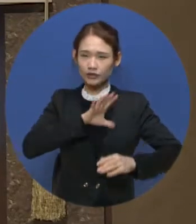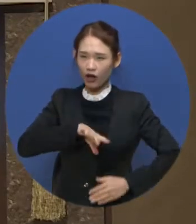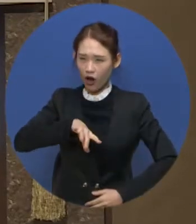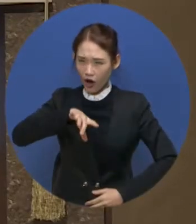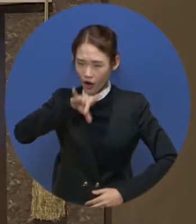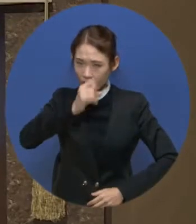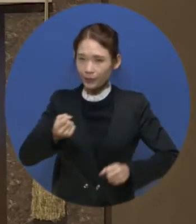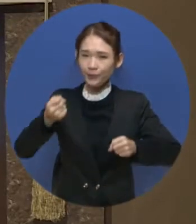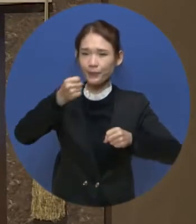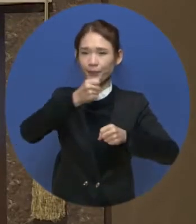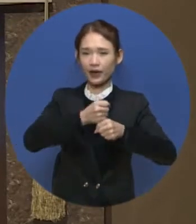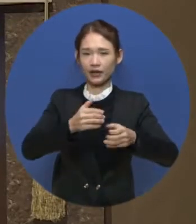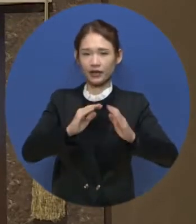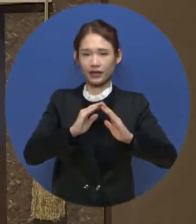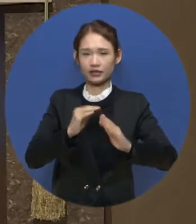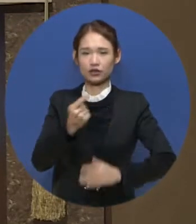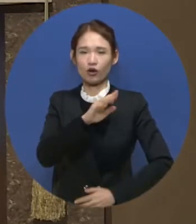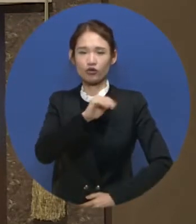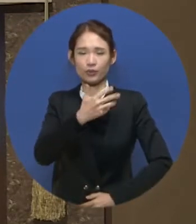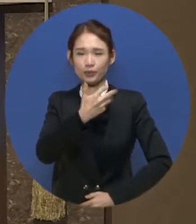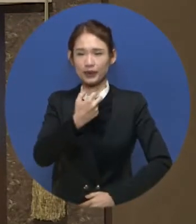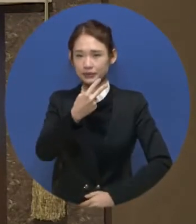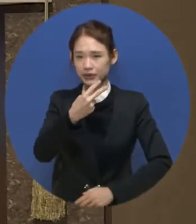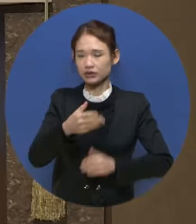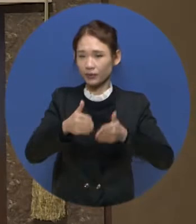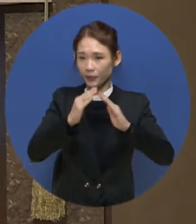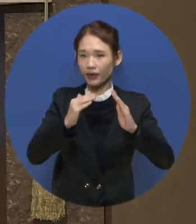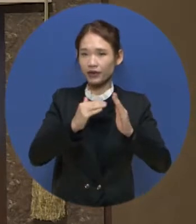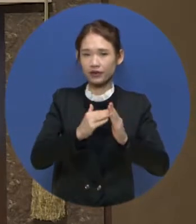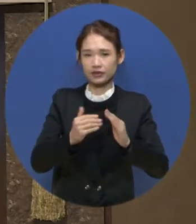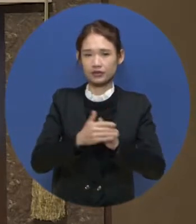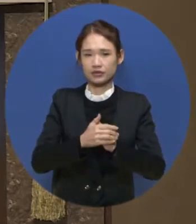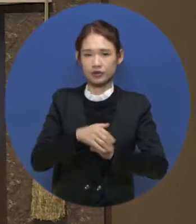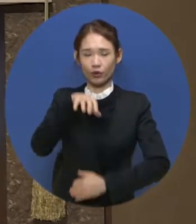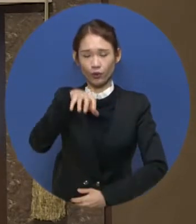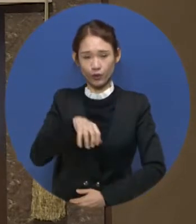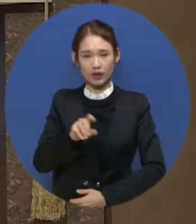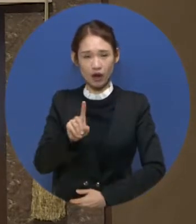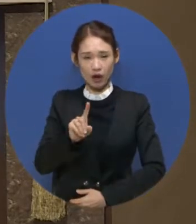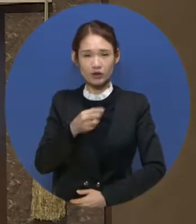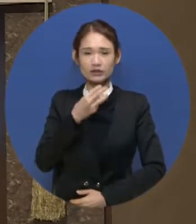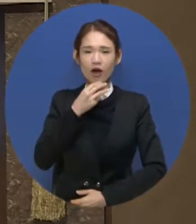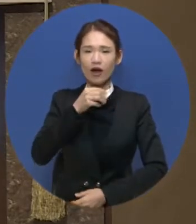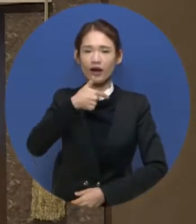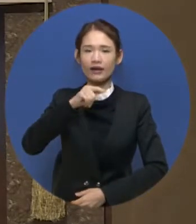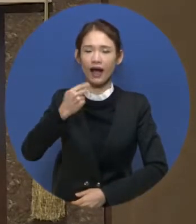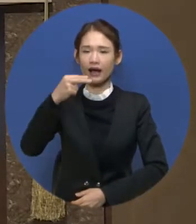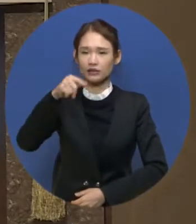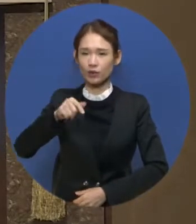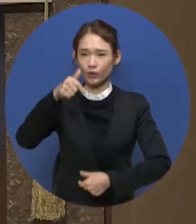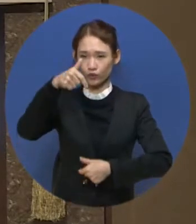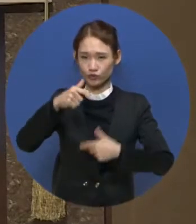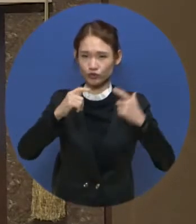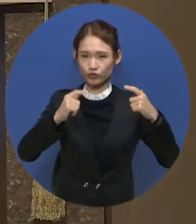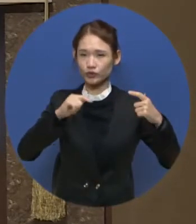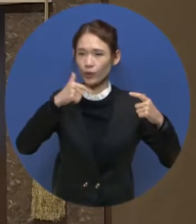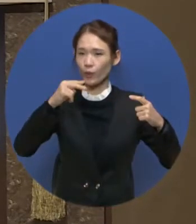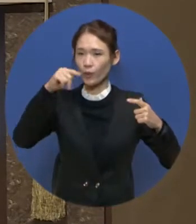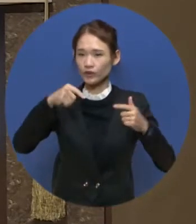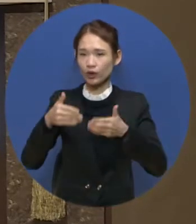예, 1982년도에 생겼는데 예, 위치는 이제 서울 강동구 고덕로에 있습니다.